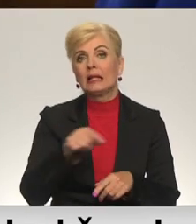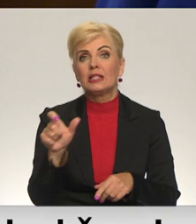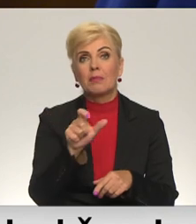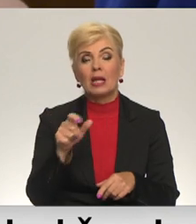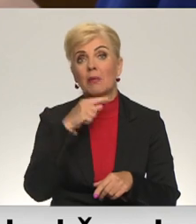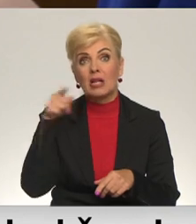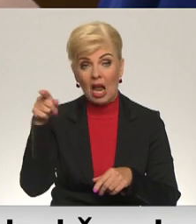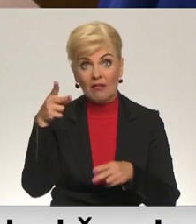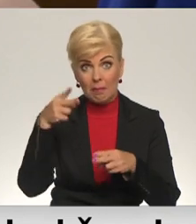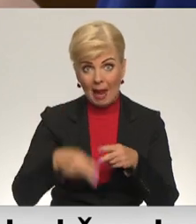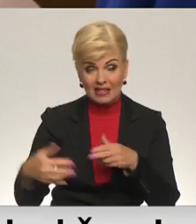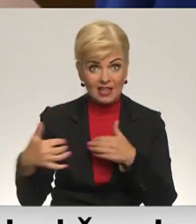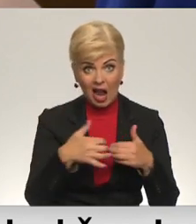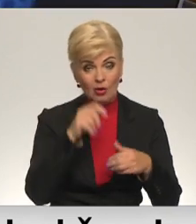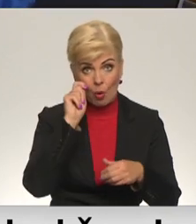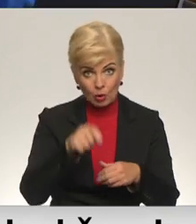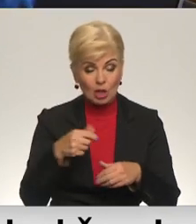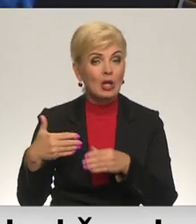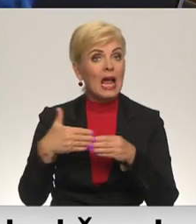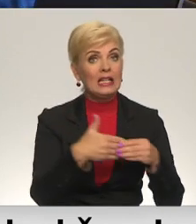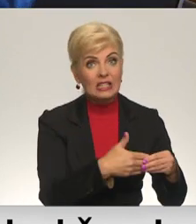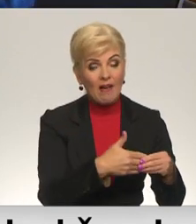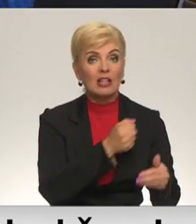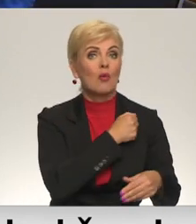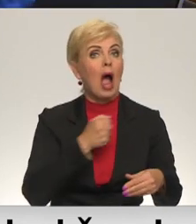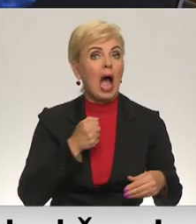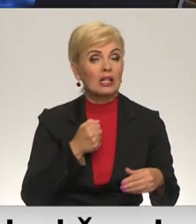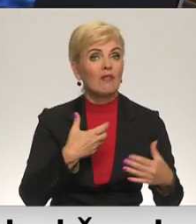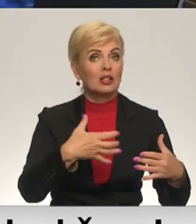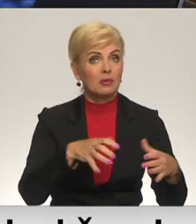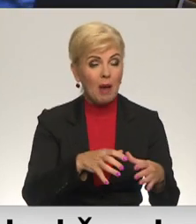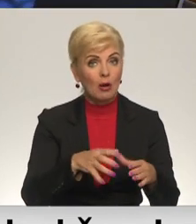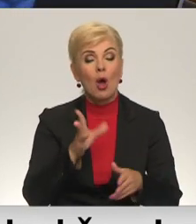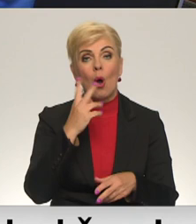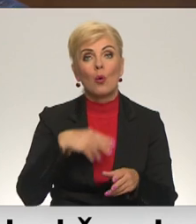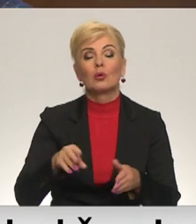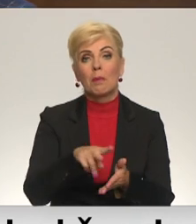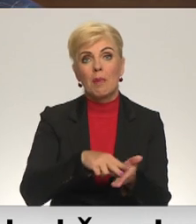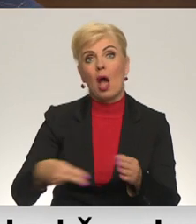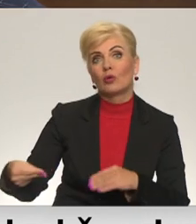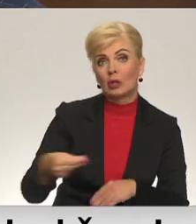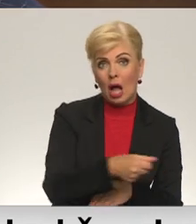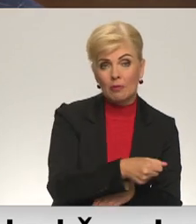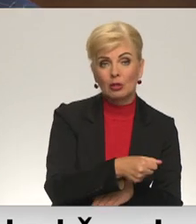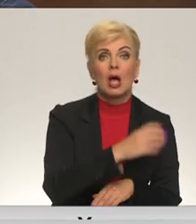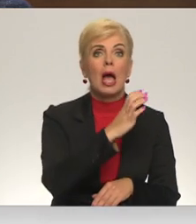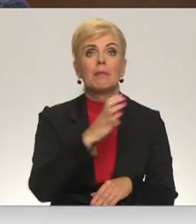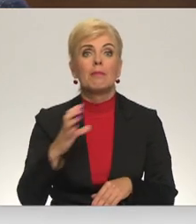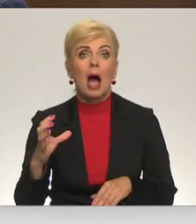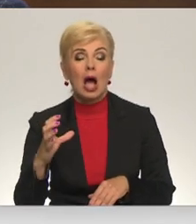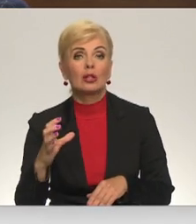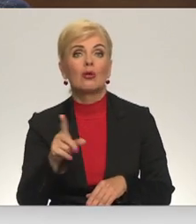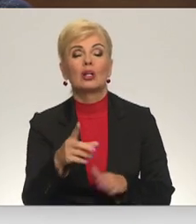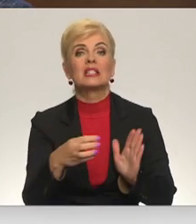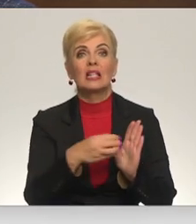izbeidz kara darbību Ukrainā un izved savus bruņotos spēkus, kā arī atlīdzina nodarītos zaudējumus. Padomju armijas tēls un simbolika